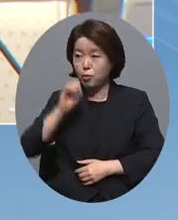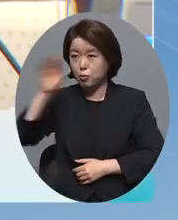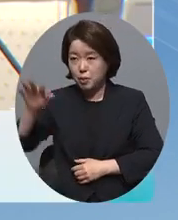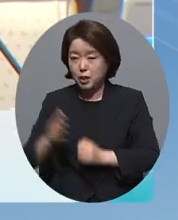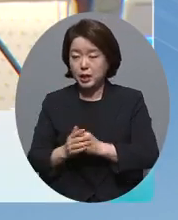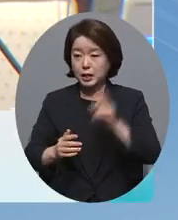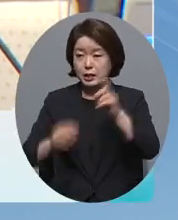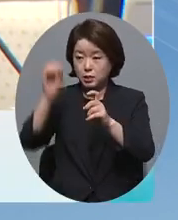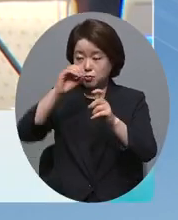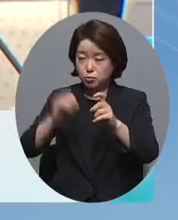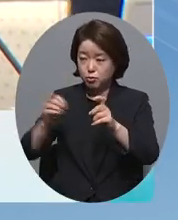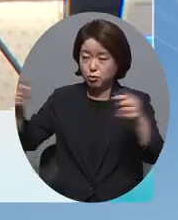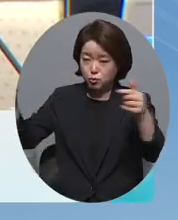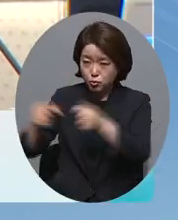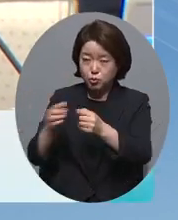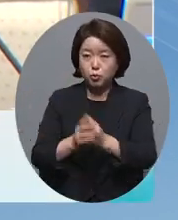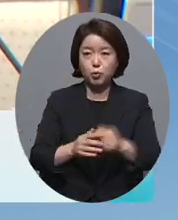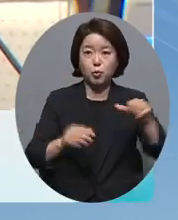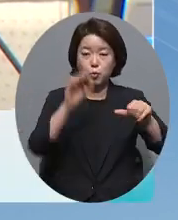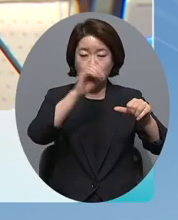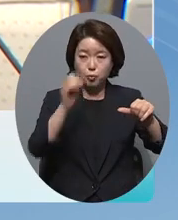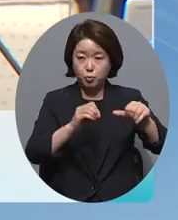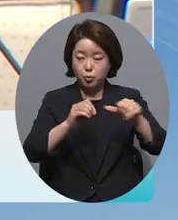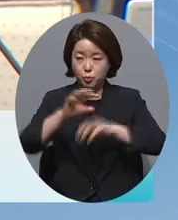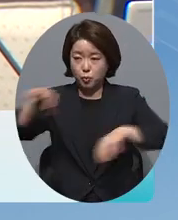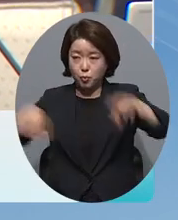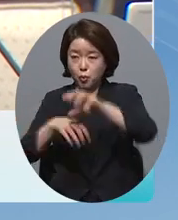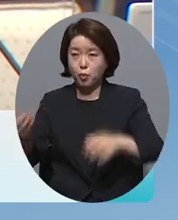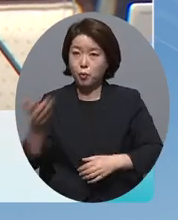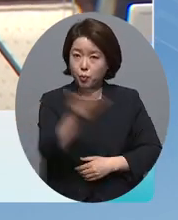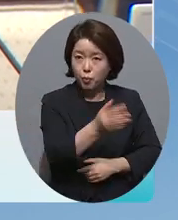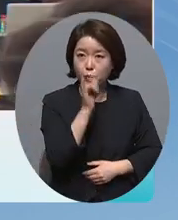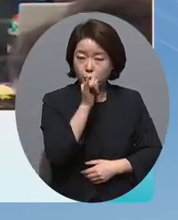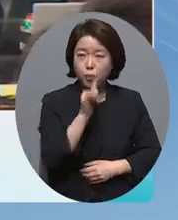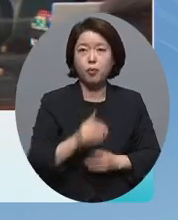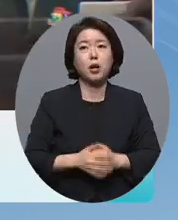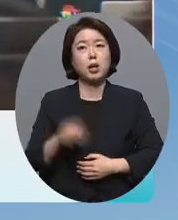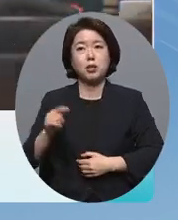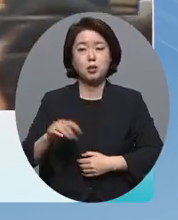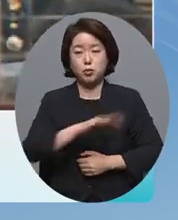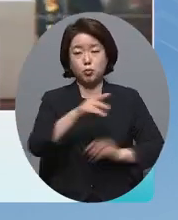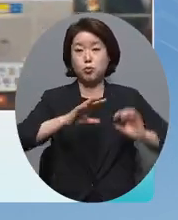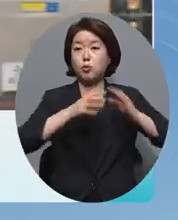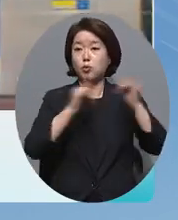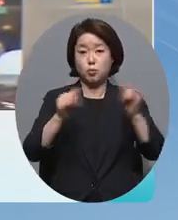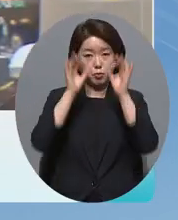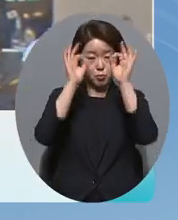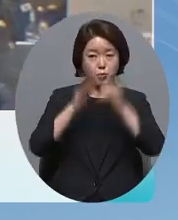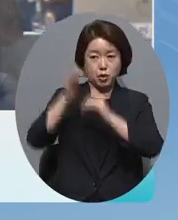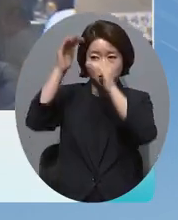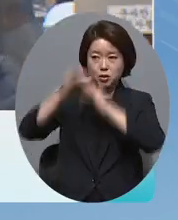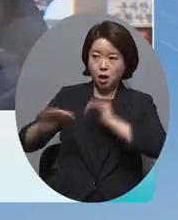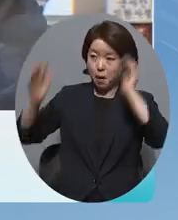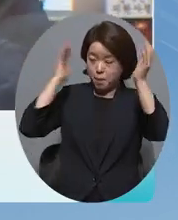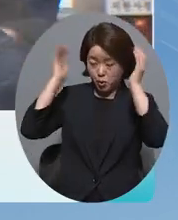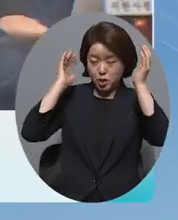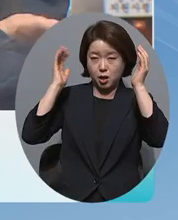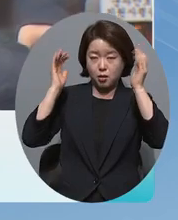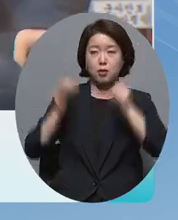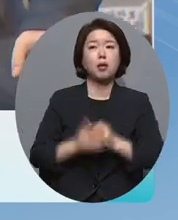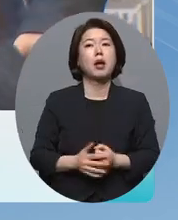10%로 줄이고 5%를 현금 말씀하신 현금으로 갔다고 하는 건데 저는 우리 국민들 보시기에이 내용이 너무 복잡하거든요